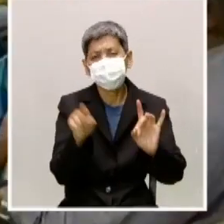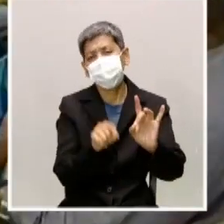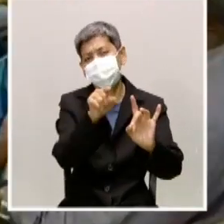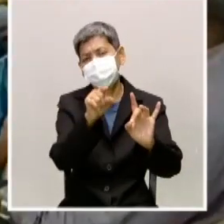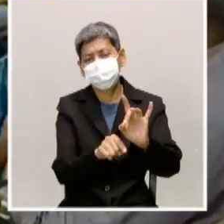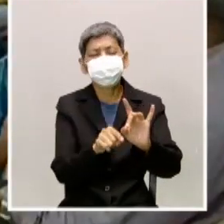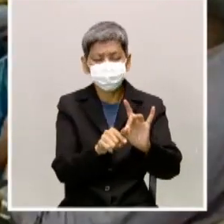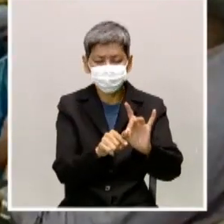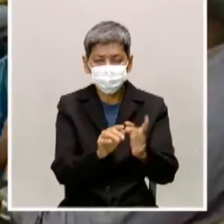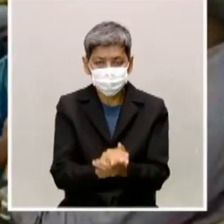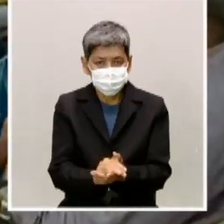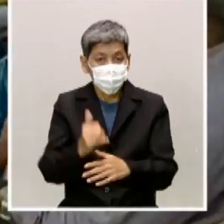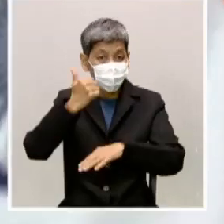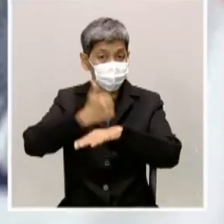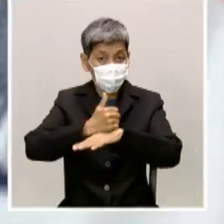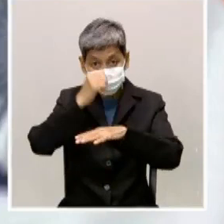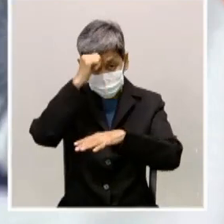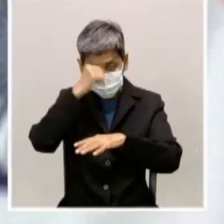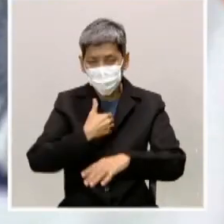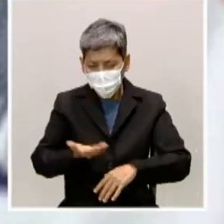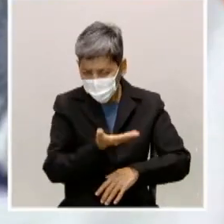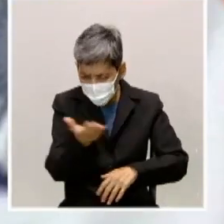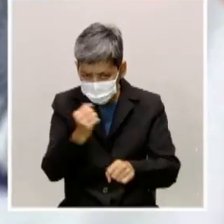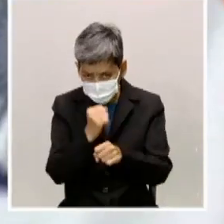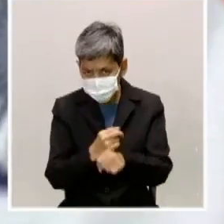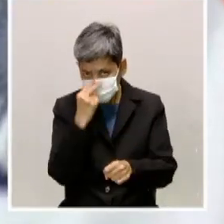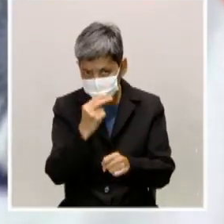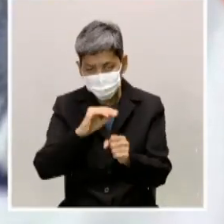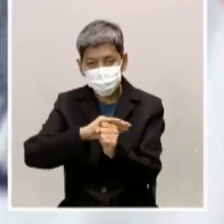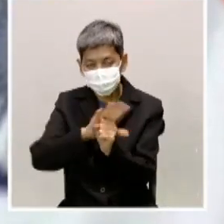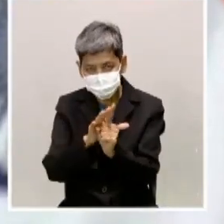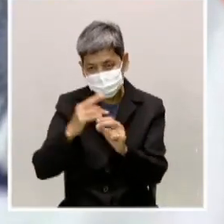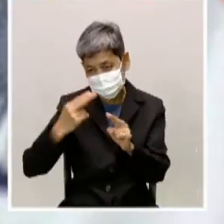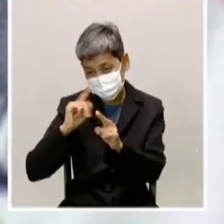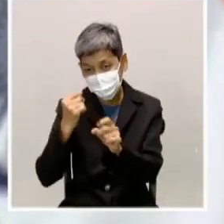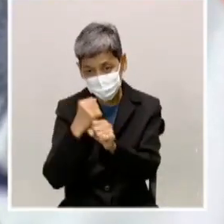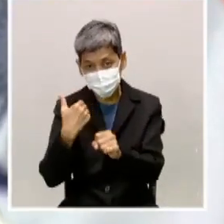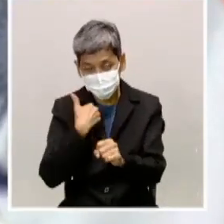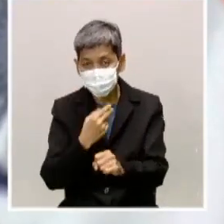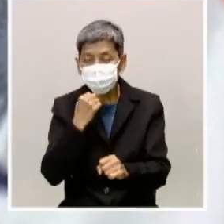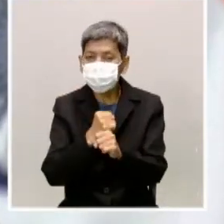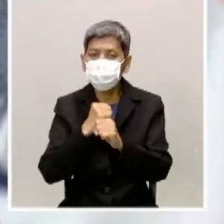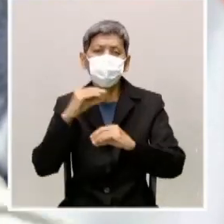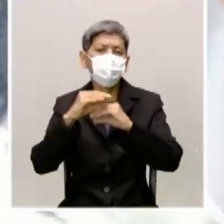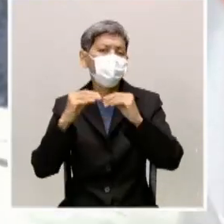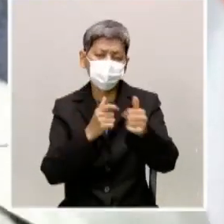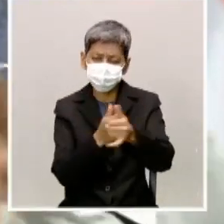านั้นล่าสุดผู้นำอินเดียก็เรียกร้องให้มีการเฝ้าระวังไวรัสสายพันธุ์ใหม่และให้เร่งโครงการฉีดวั